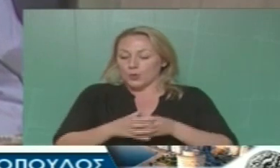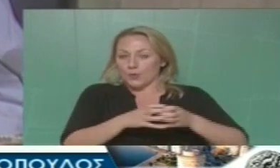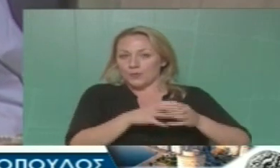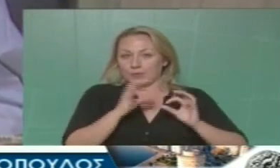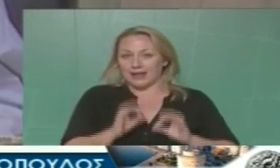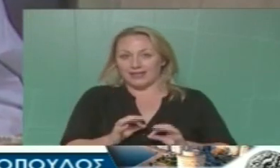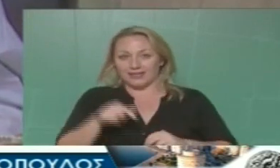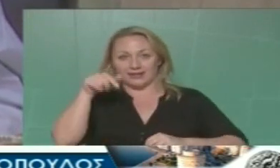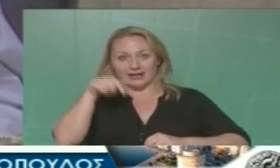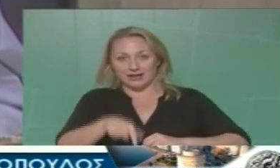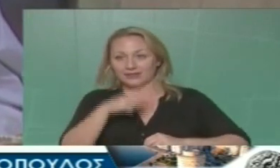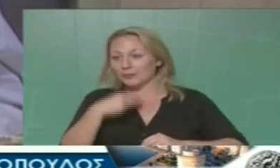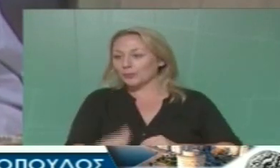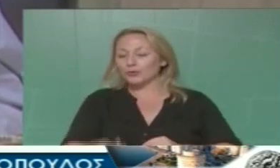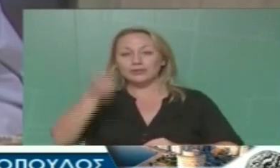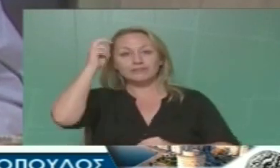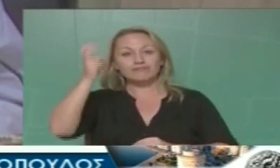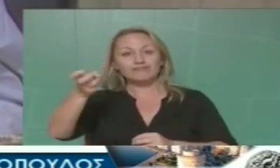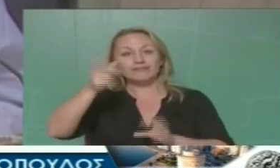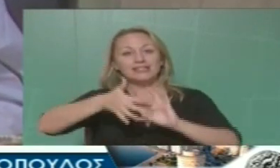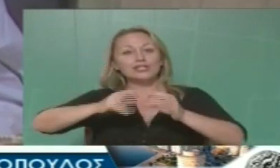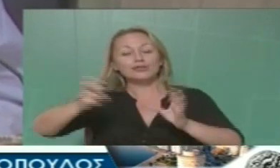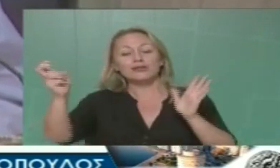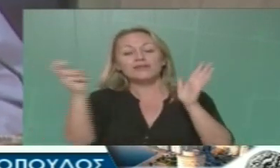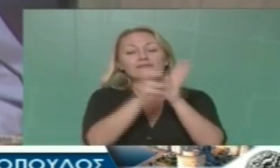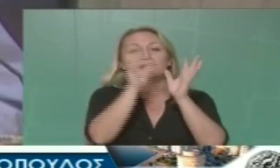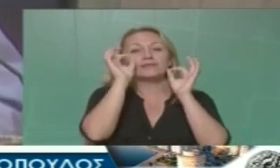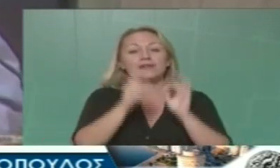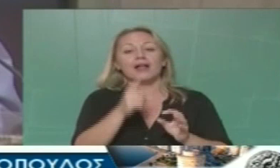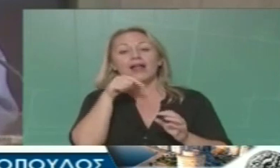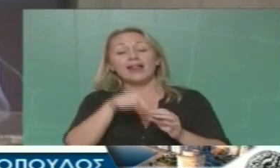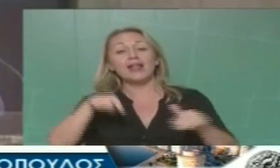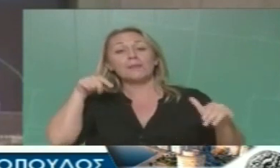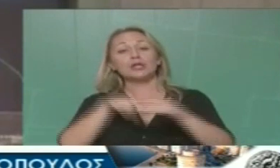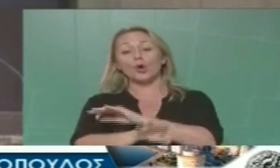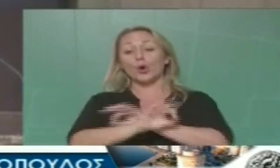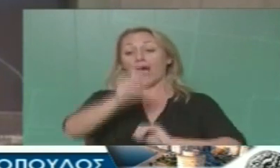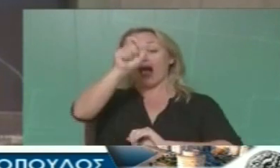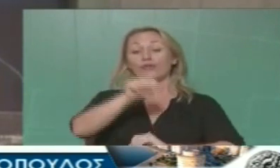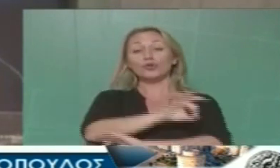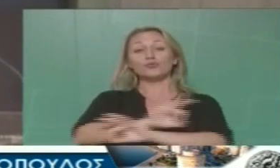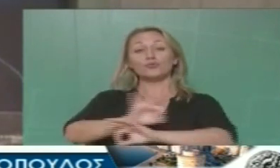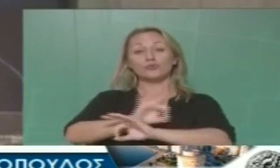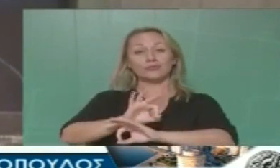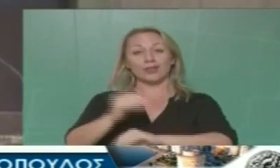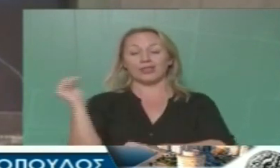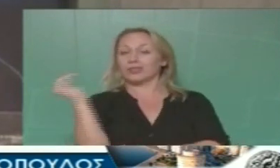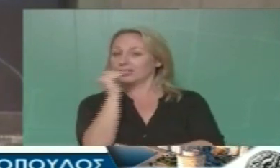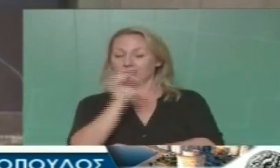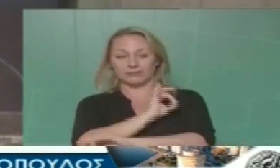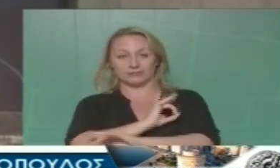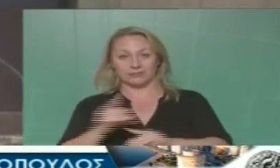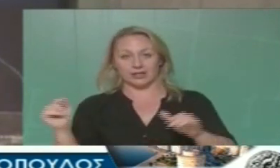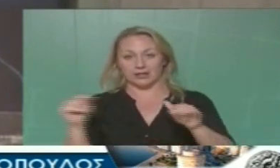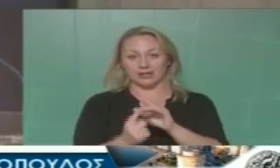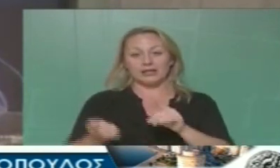Κανένας δεν θα αφήσει το αποτύπωμά του σε αυτή την πόλη, λέγοντας ότι αυτός τελείωσε το μετρό. Γιατί ούτε γρήγορα θα τελειώσει το μετρό,